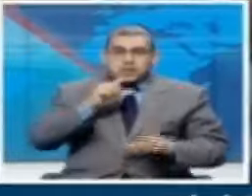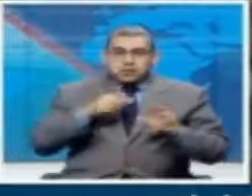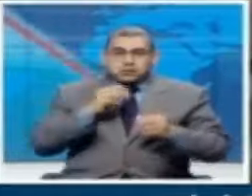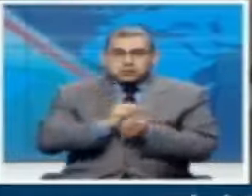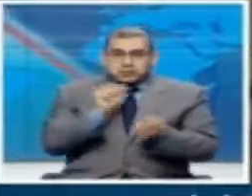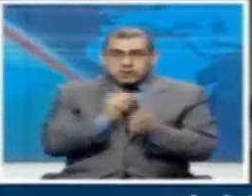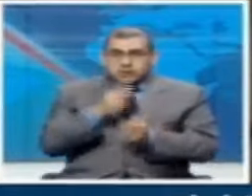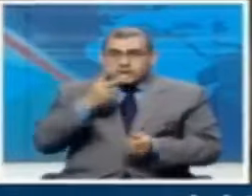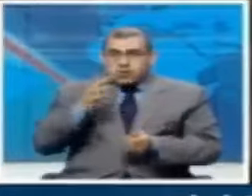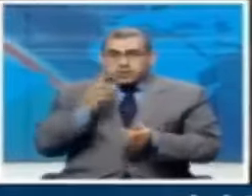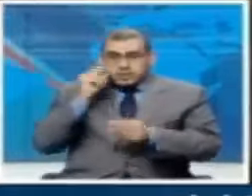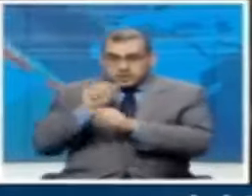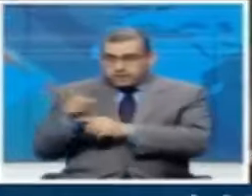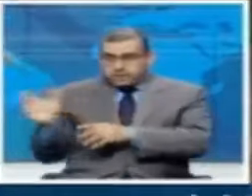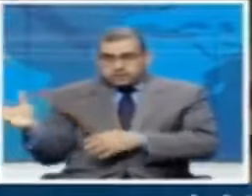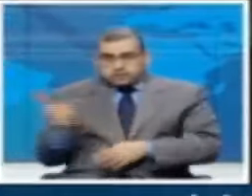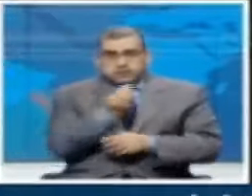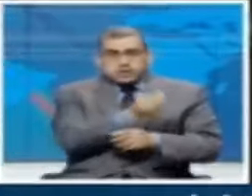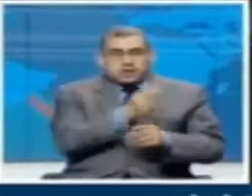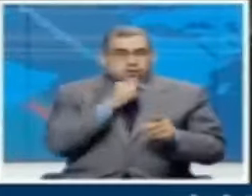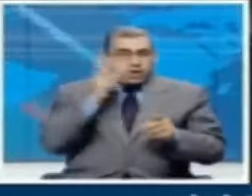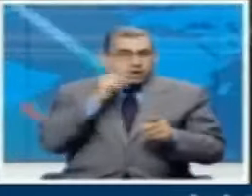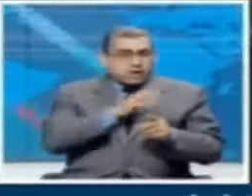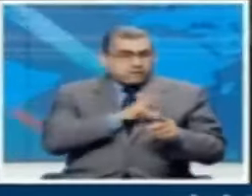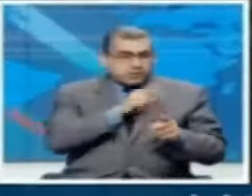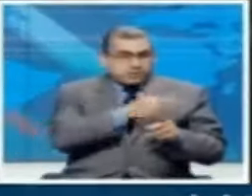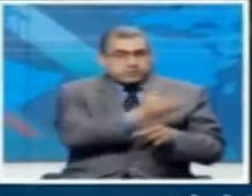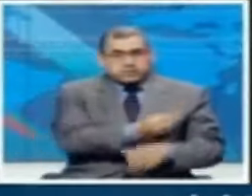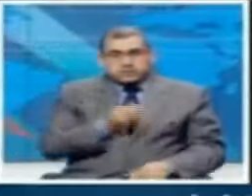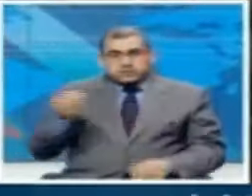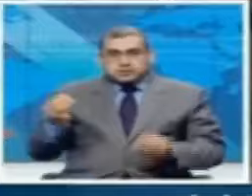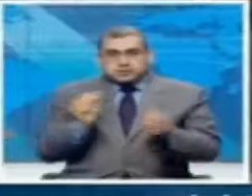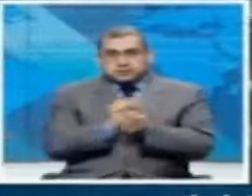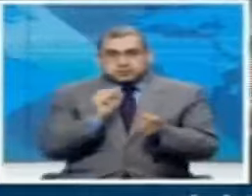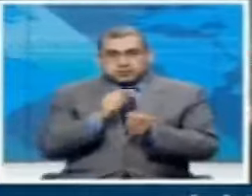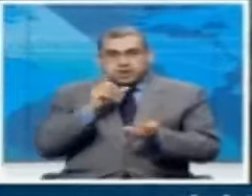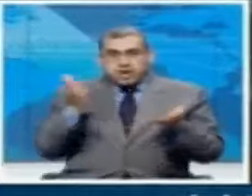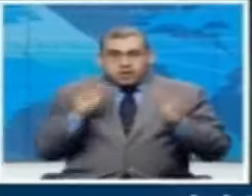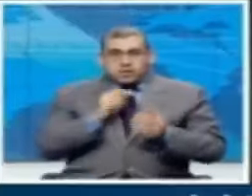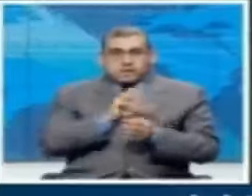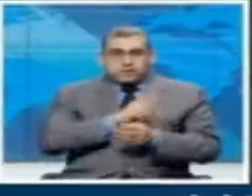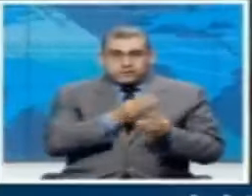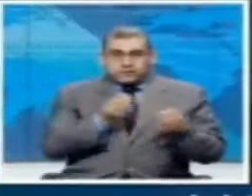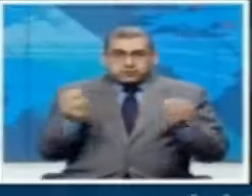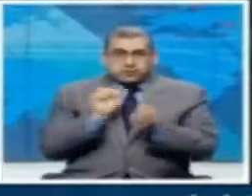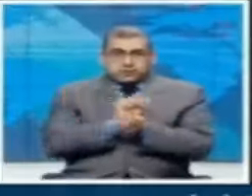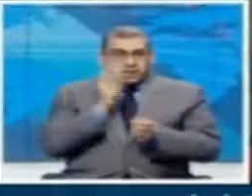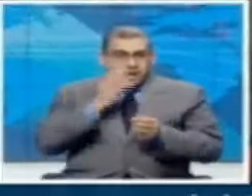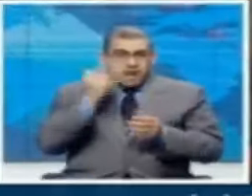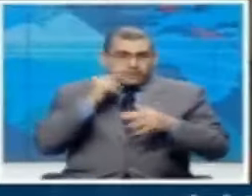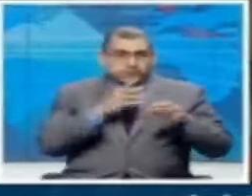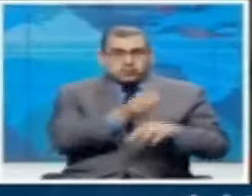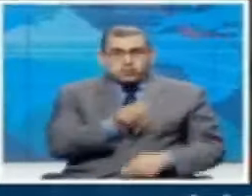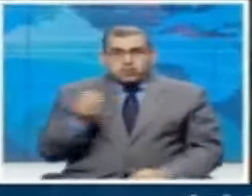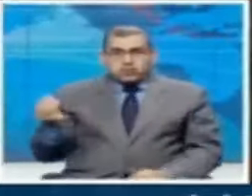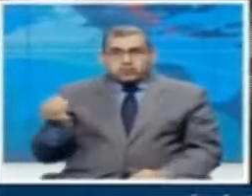سراح 42 محتجزا اسرائيليا في غزه مقابل اطلاق سراح اسرى فلسطينيين في السجون الاسرائيليه